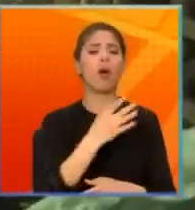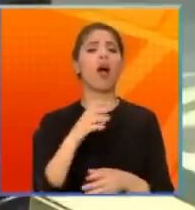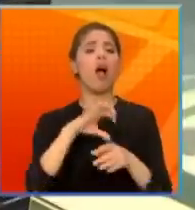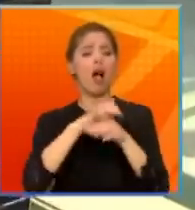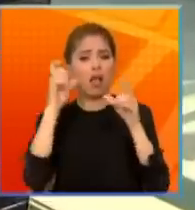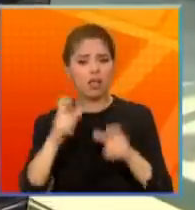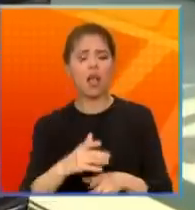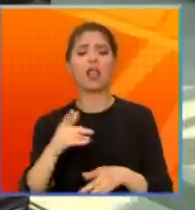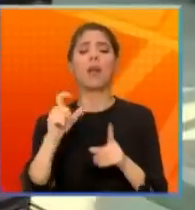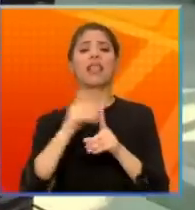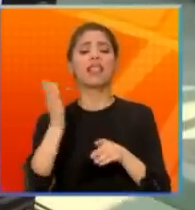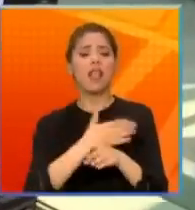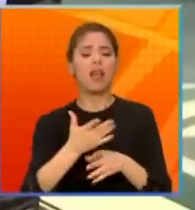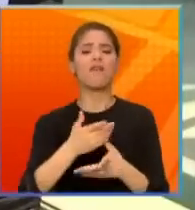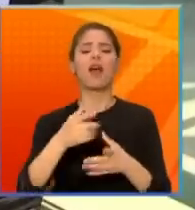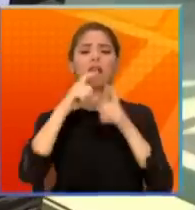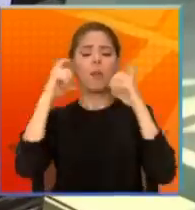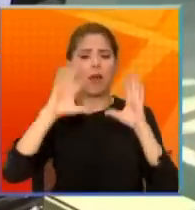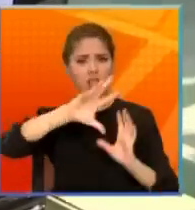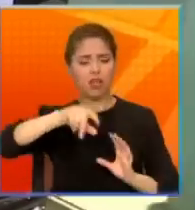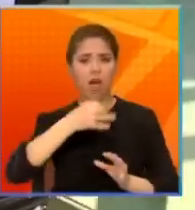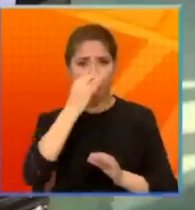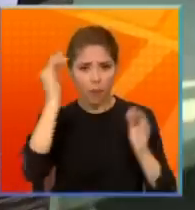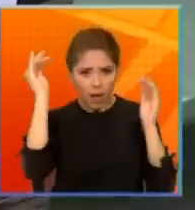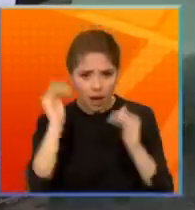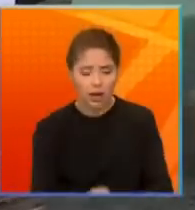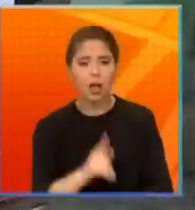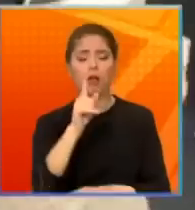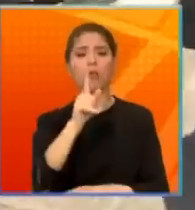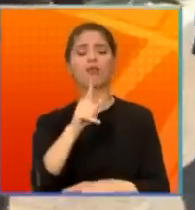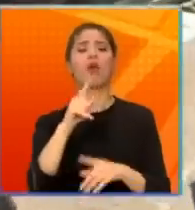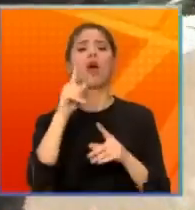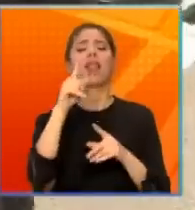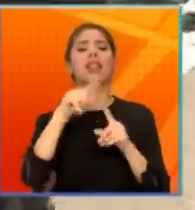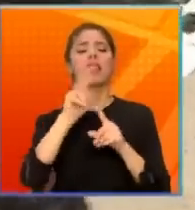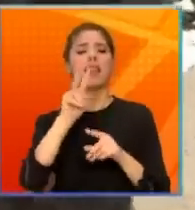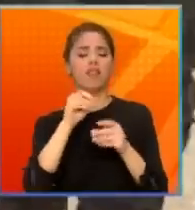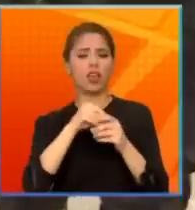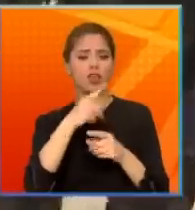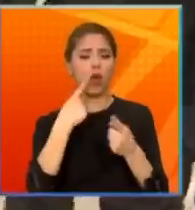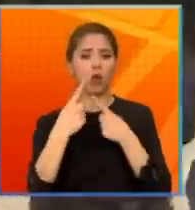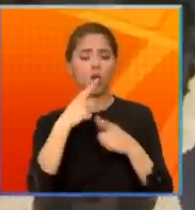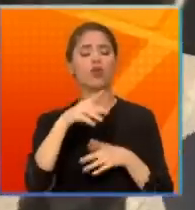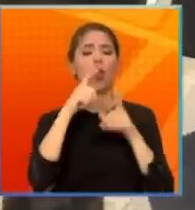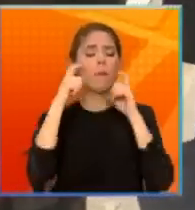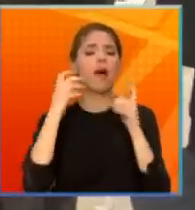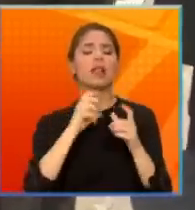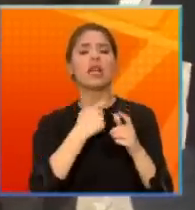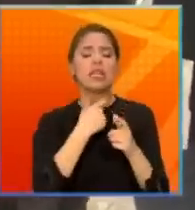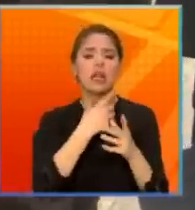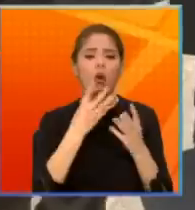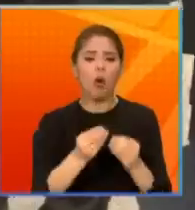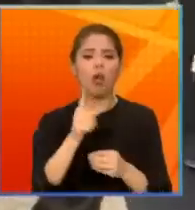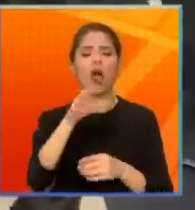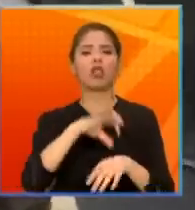Hastanelerden dezenfektan ve maske çalındığı haberleri gelirken, TF1 kanalına konuşan ve maske sıkıntısı çekildiğini söyleyen doktorun